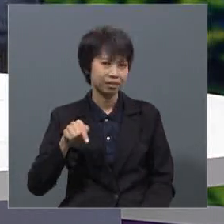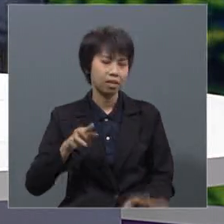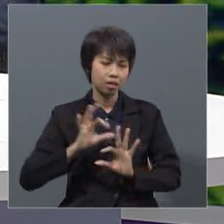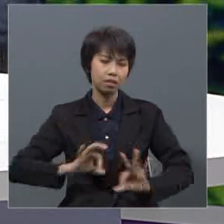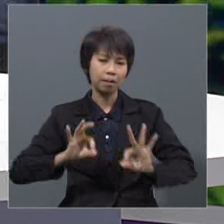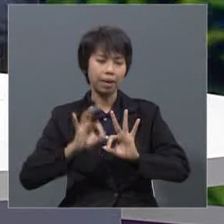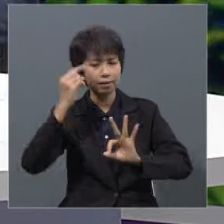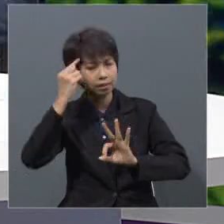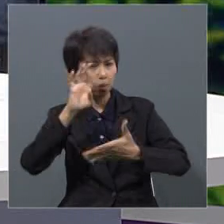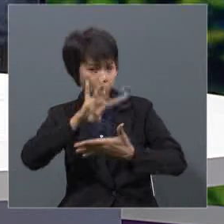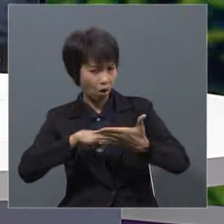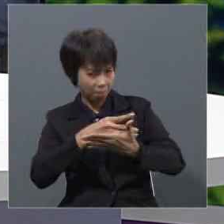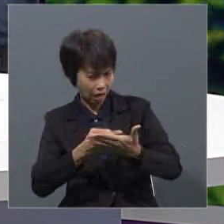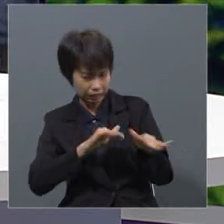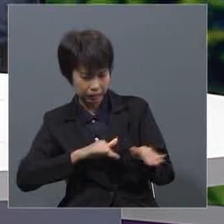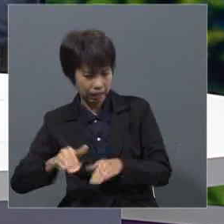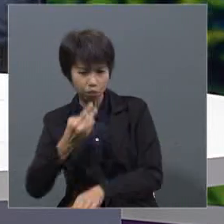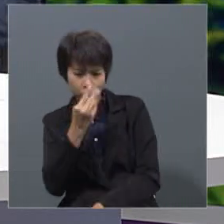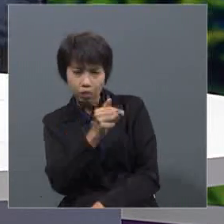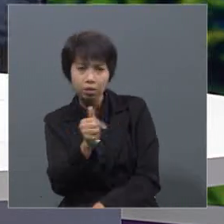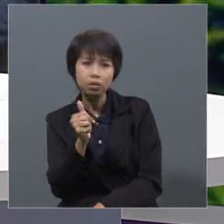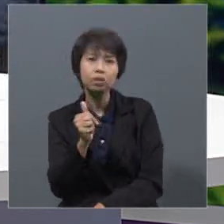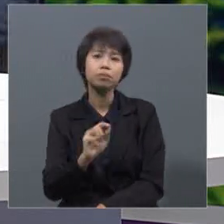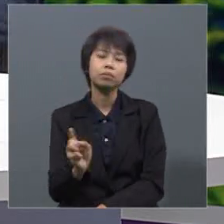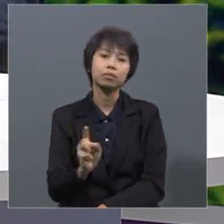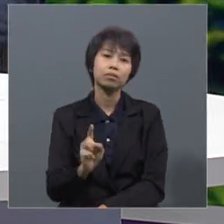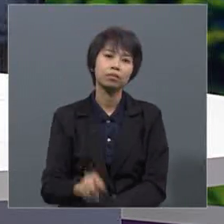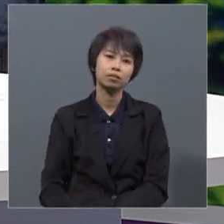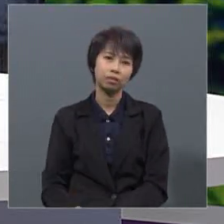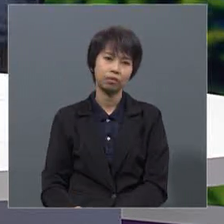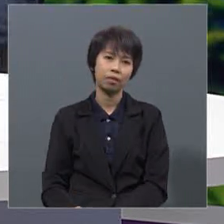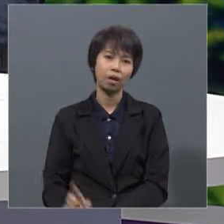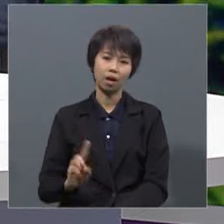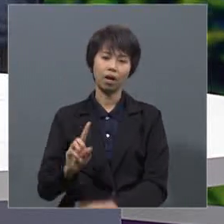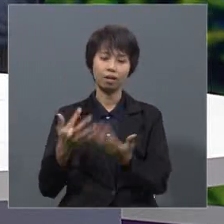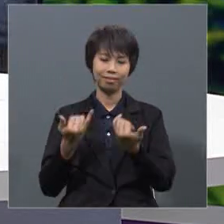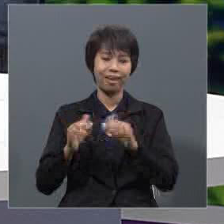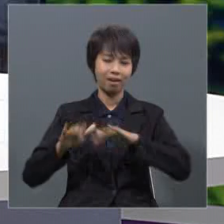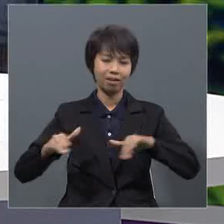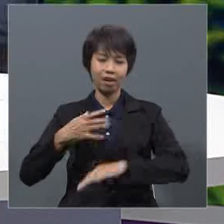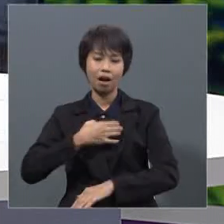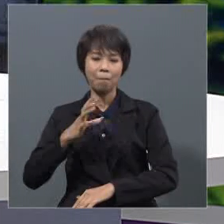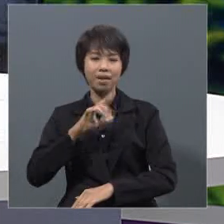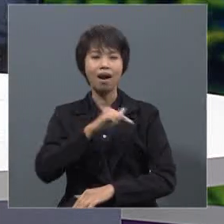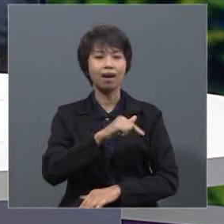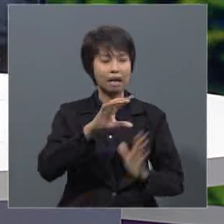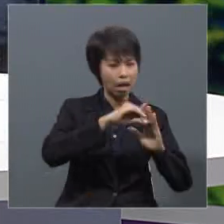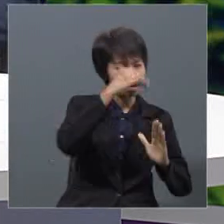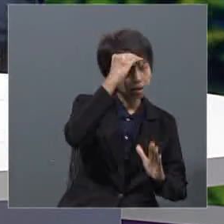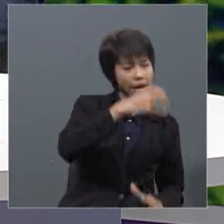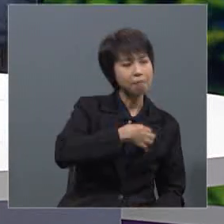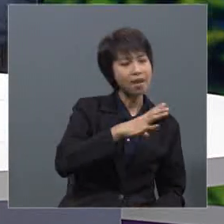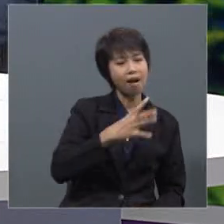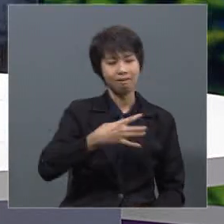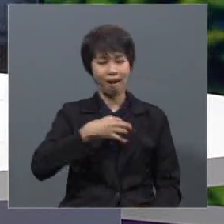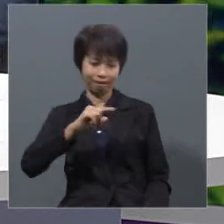การวางแผนเพราะว่าสมัยเด็กสมัยเนี้ยคือไม่เข้าสู่ระบบไม่อยากเข้าสู่ระบบคืออยากจะเป็นเจ้าของกิจการอยาก